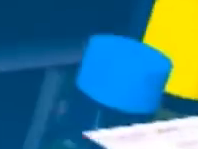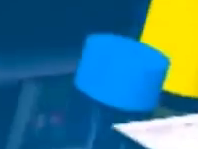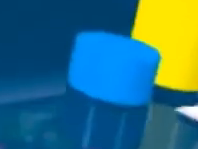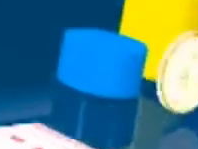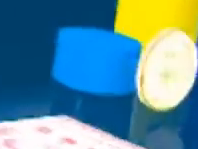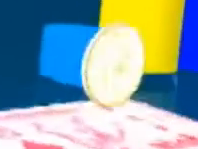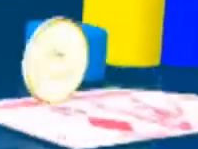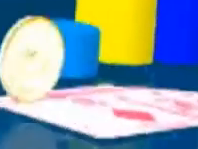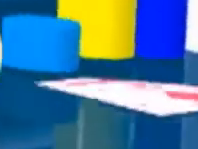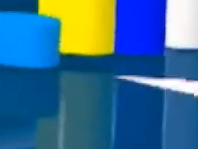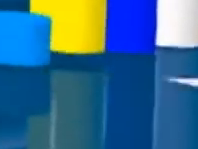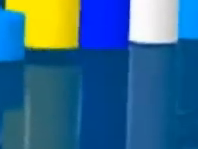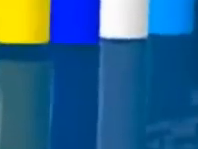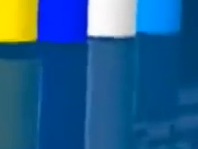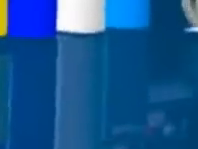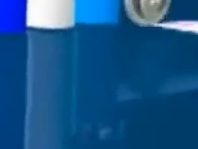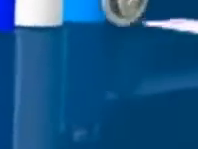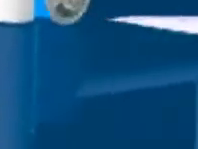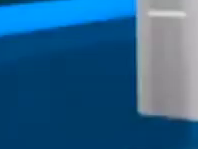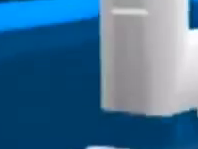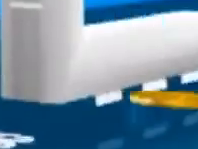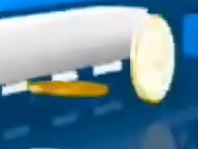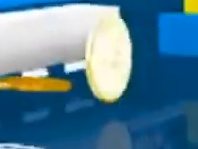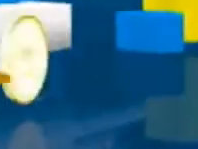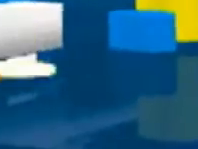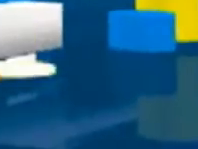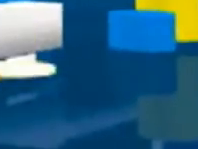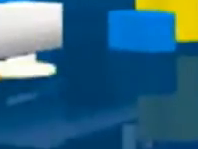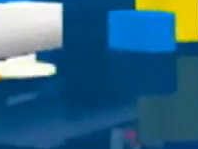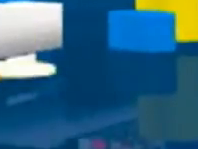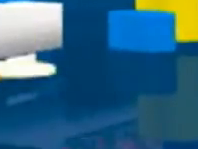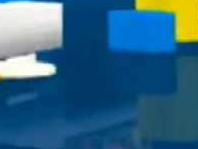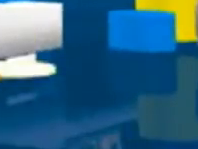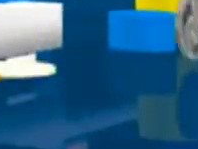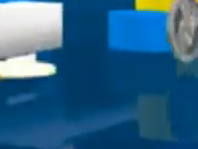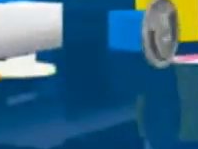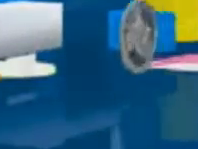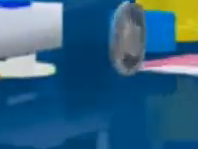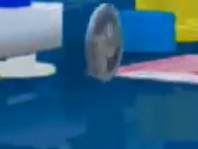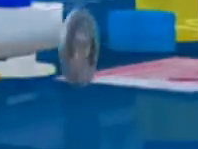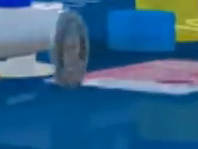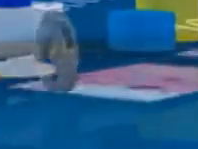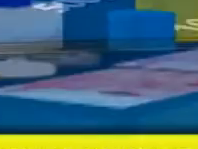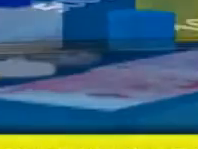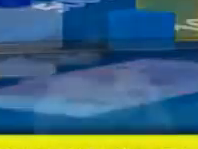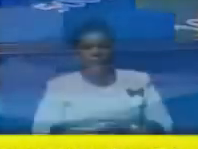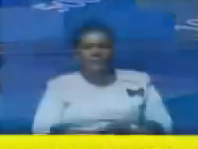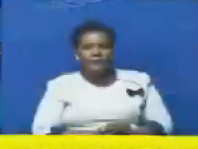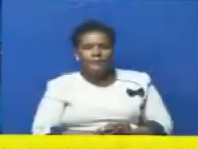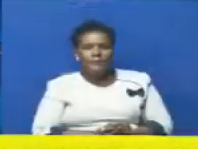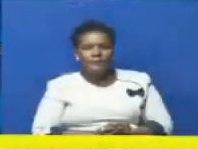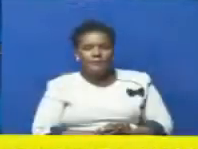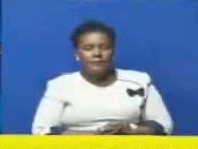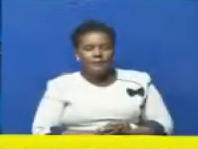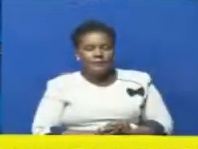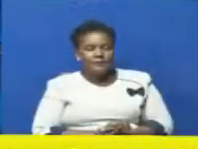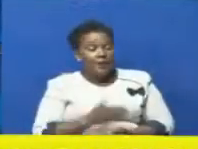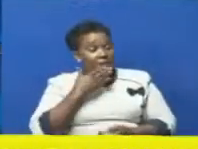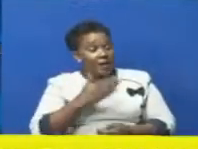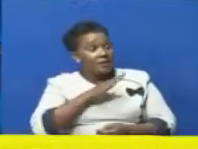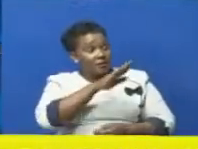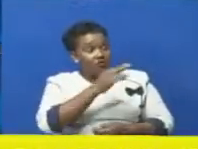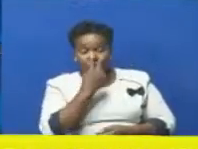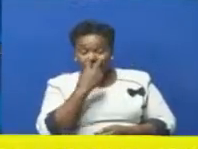Na Habari za jioni mtazamaji